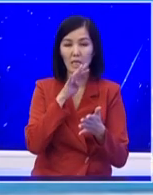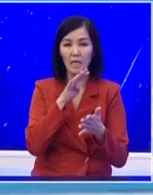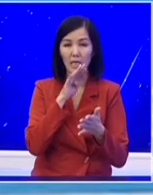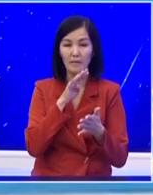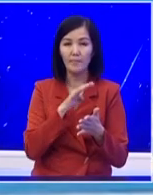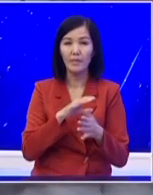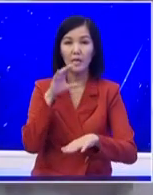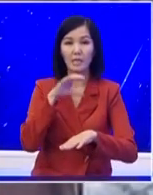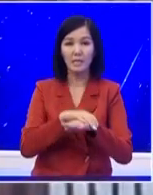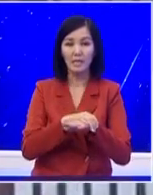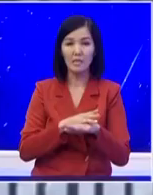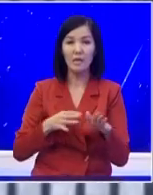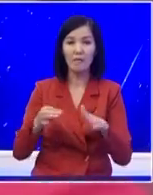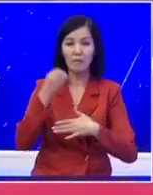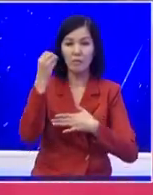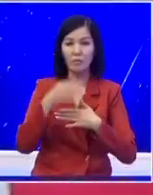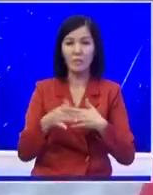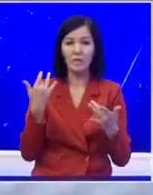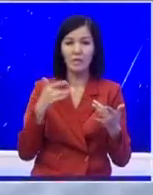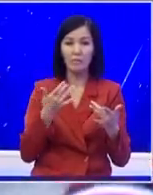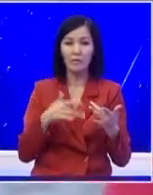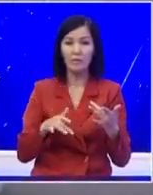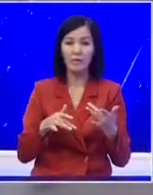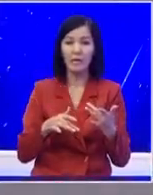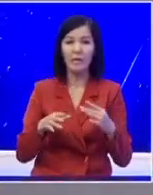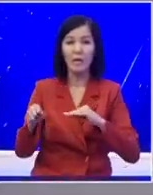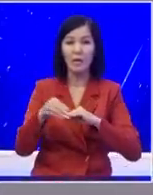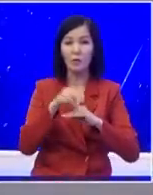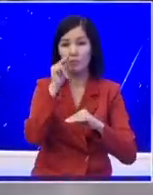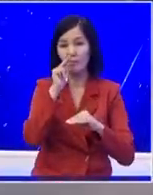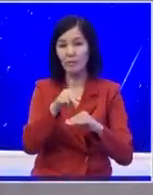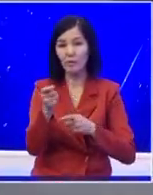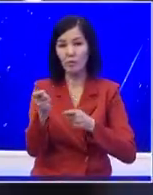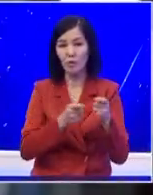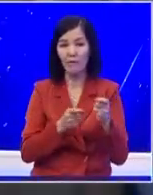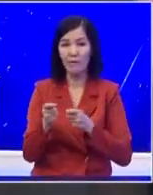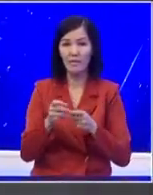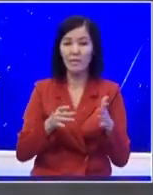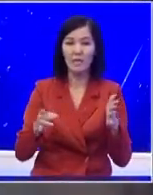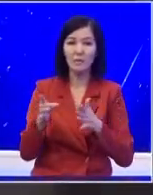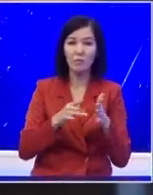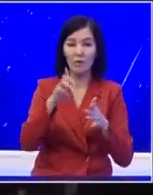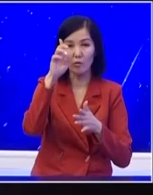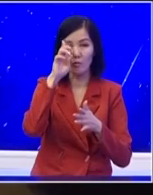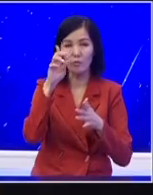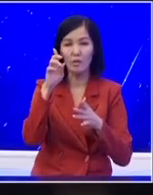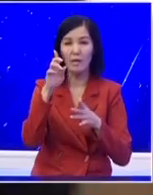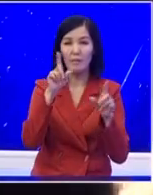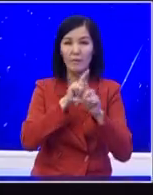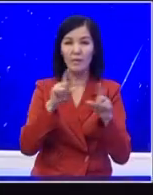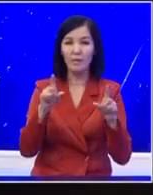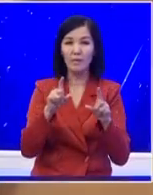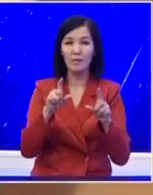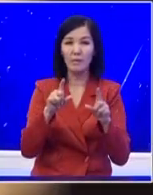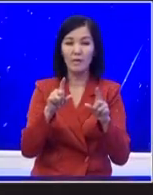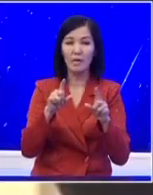Текели, задержания прошли в областном центре и Жамбылском районе. В коррупции подозревается руководитель республиканского государственного предприятия госэкспертиза